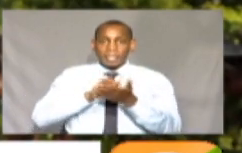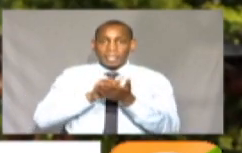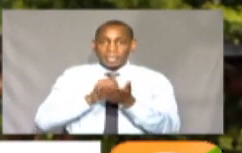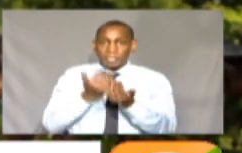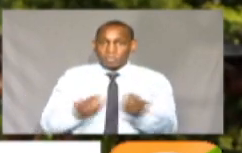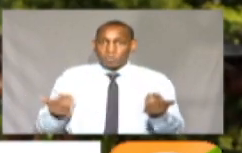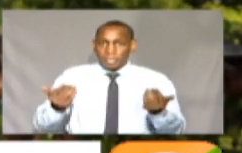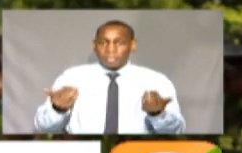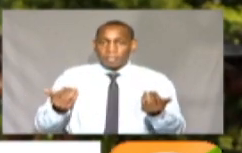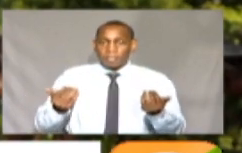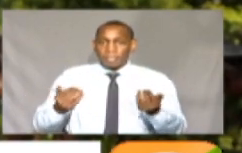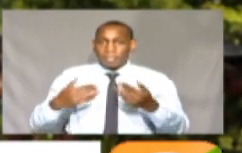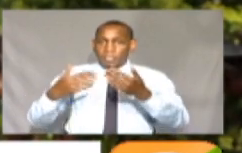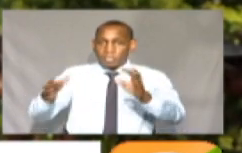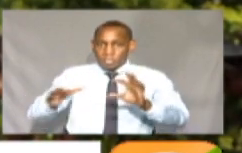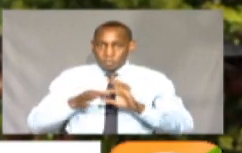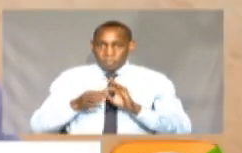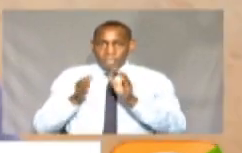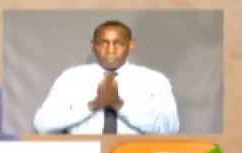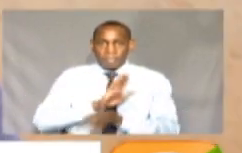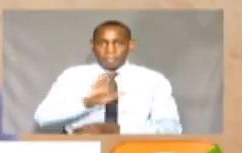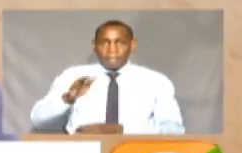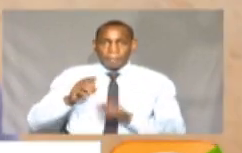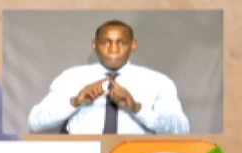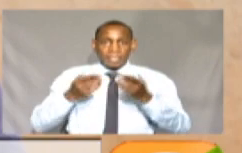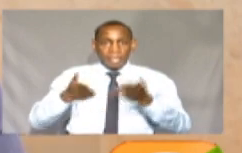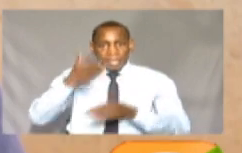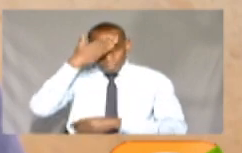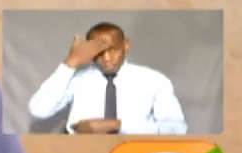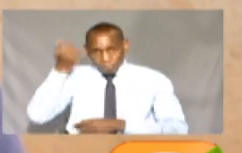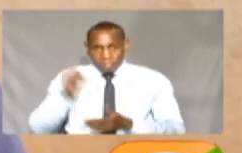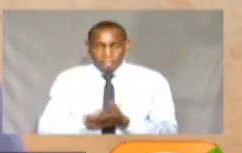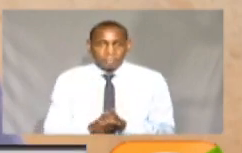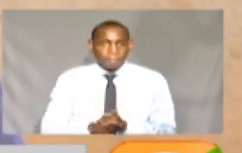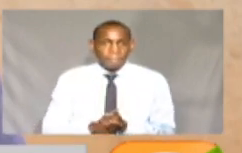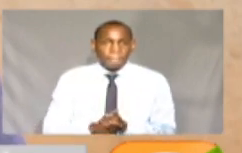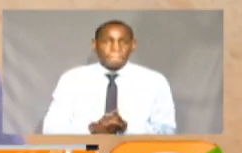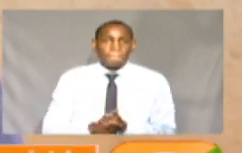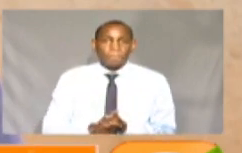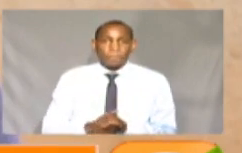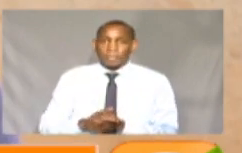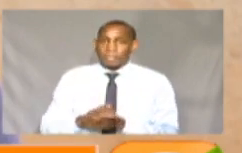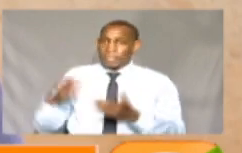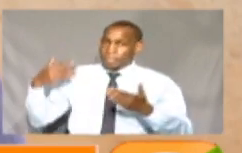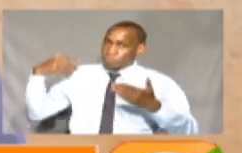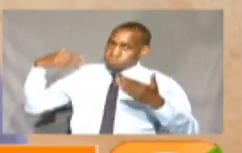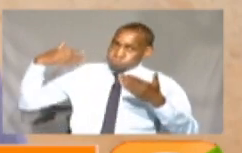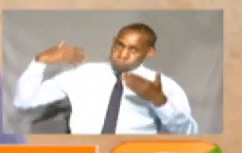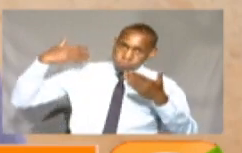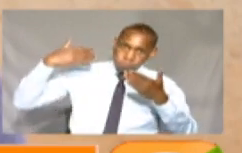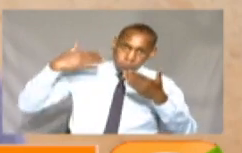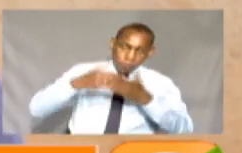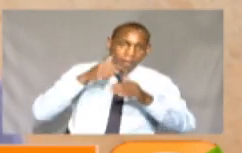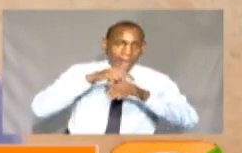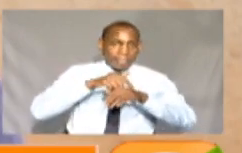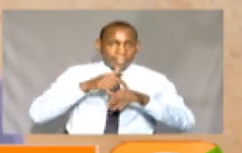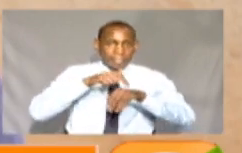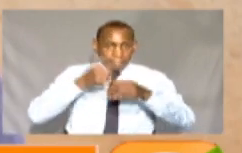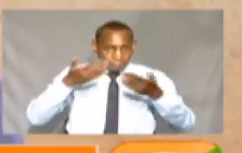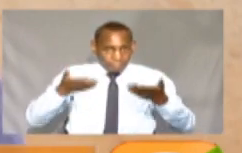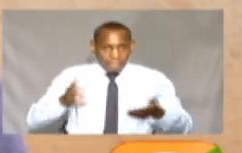wakubwa, watoto wadogo waje kwako. Sasa kwa nini umetusahau? Award ambayo koti ilitoa tangu wakati ule mpaka sasa